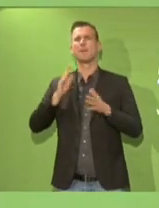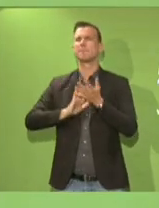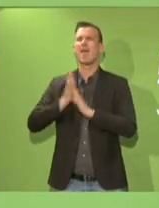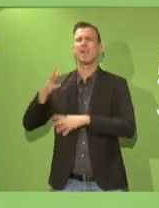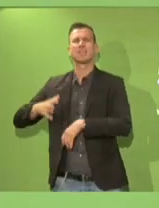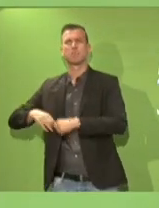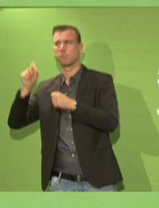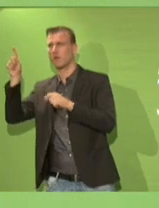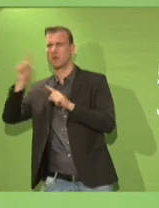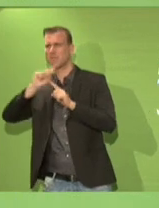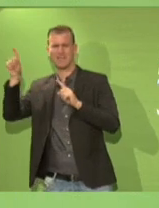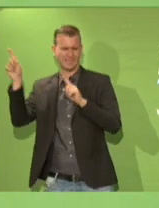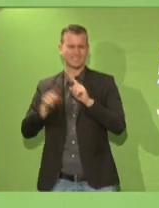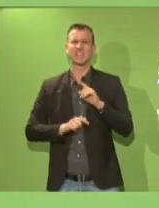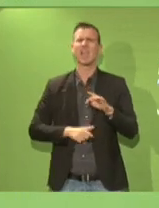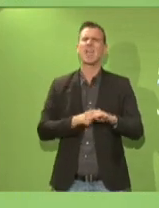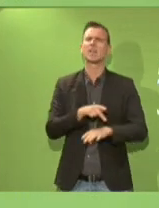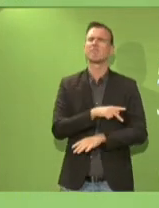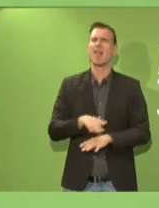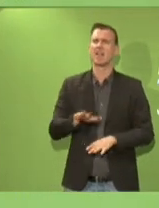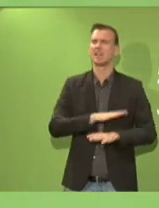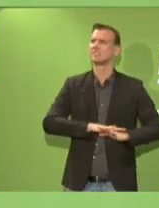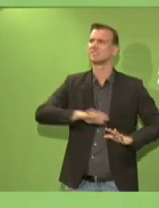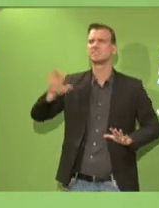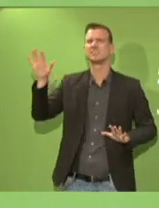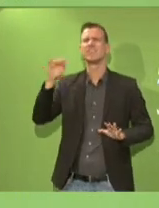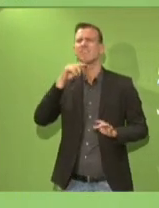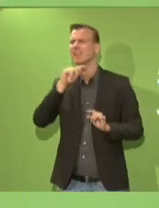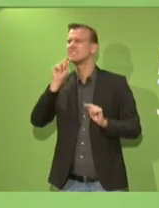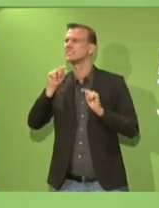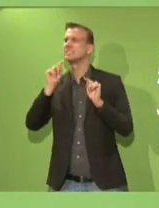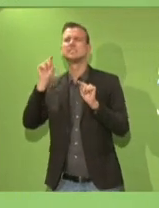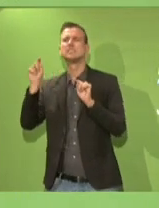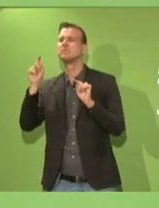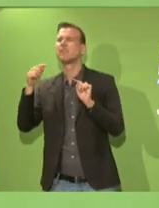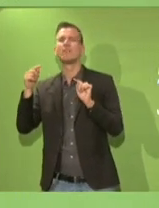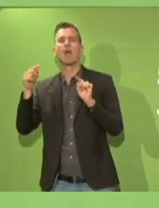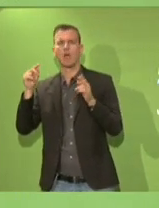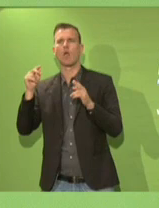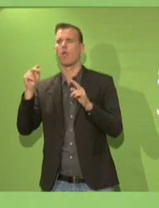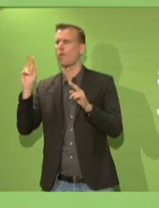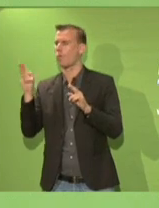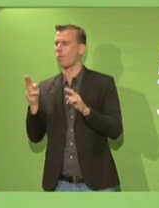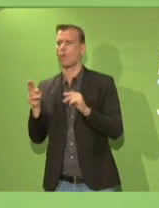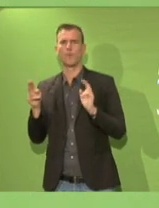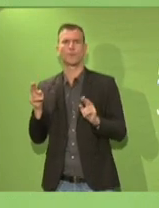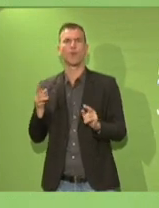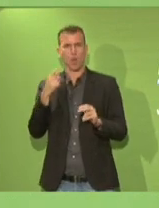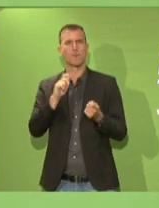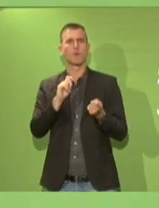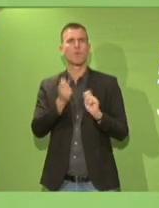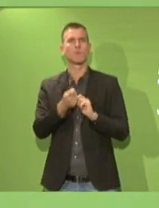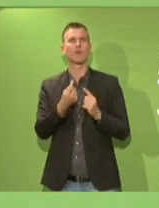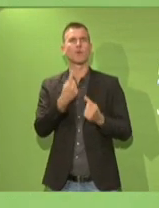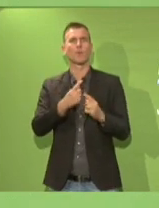Brandenburg bis Rheinland-Pfalz. Die weißen Flecken auf der Landkarte werden immer weniger. Die weißen Flecken werden grün. Und das ist ein